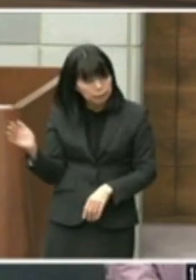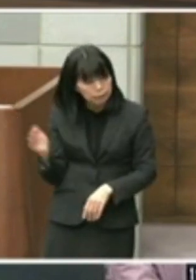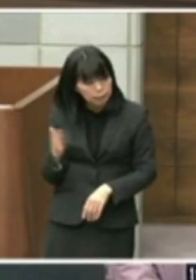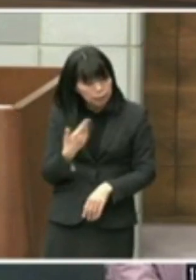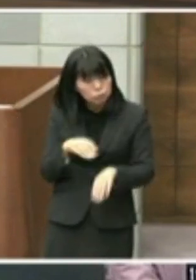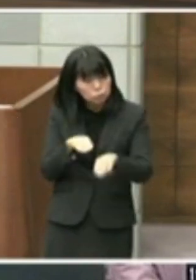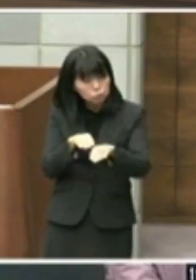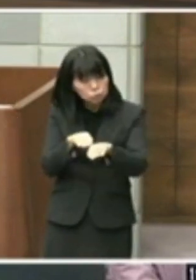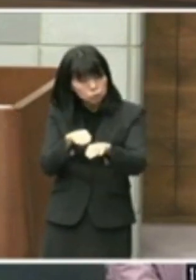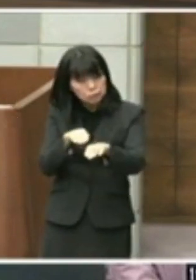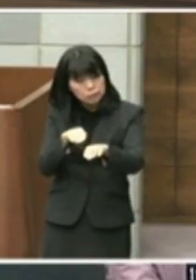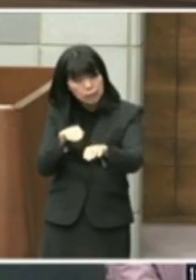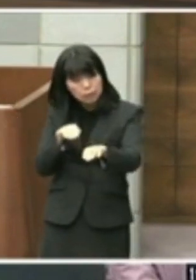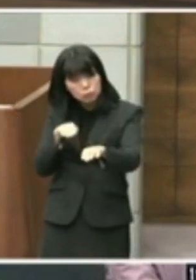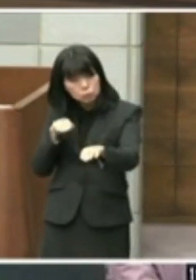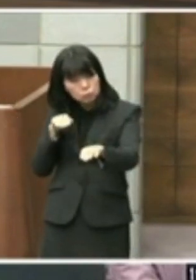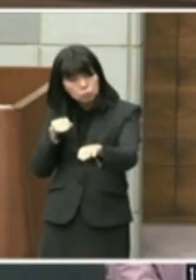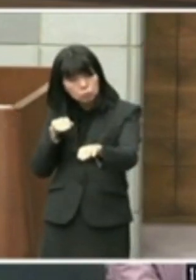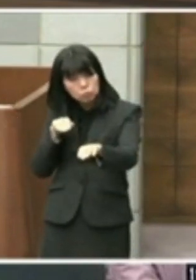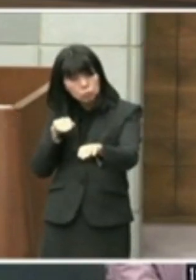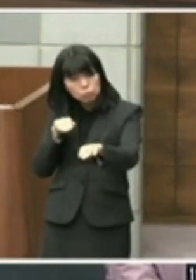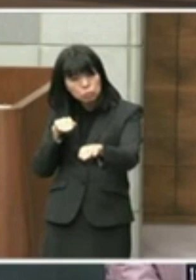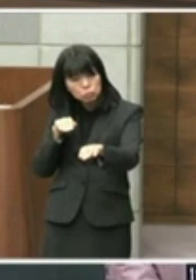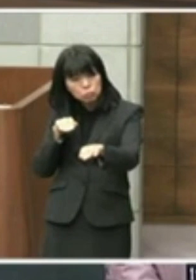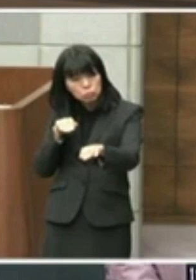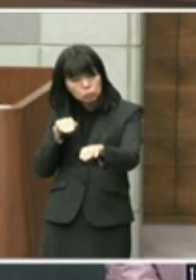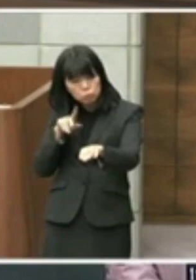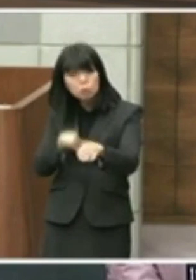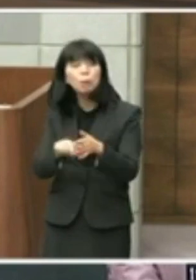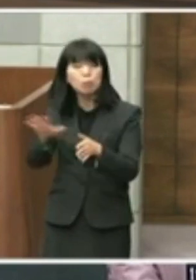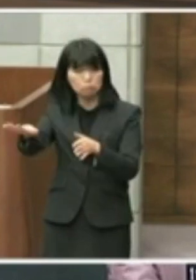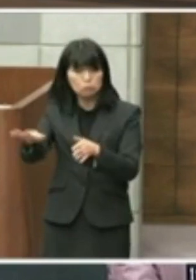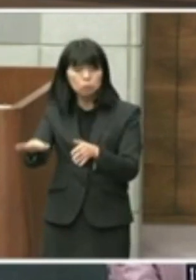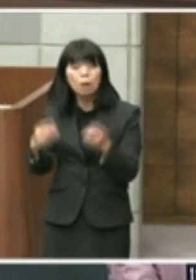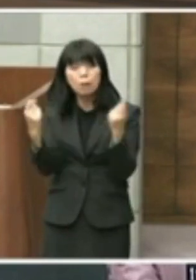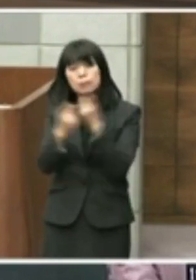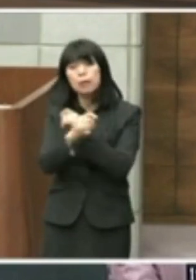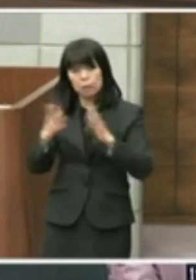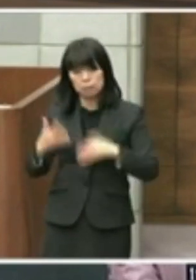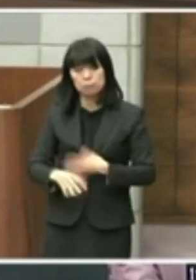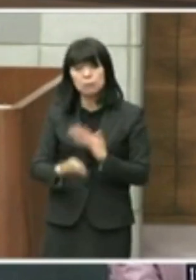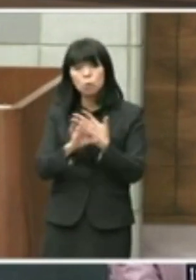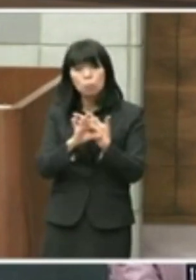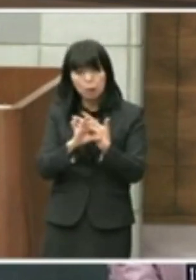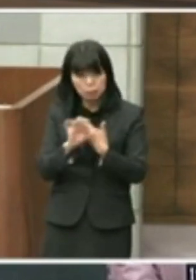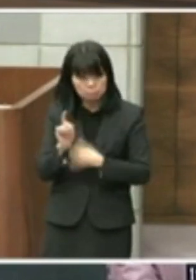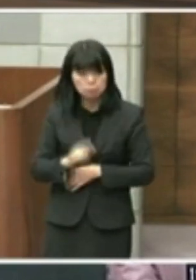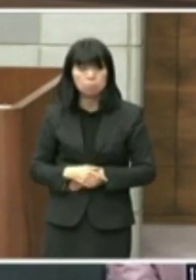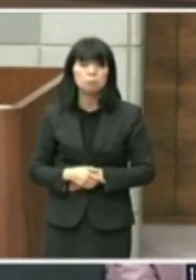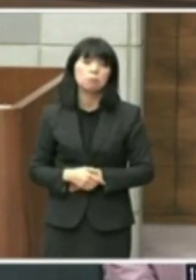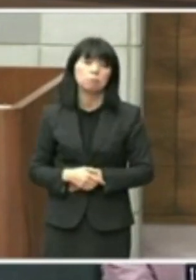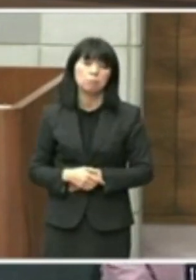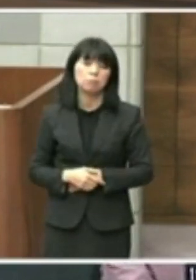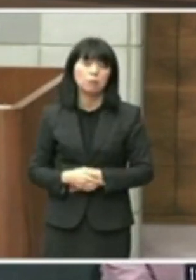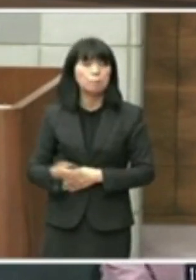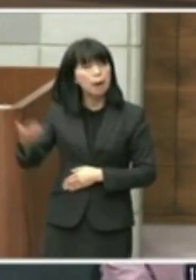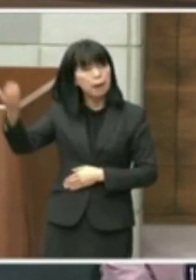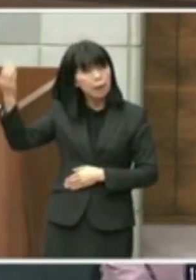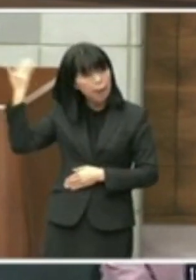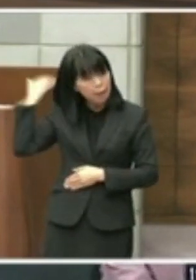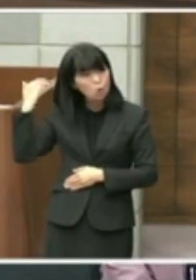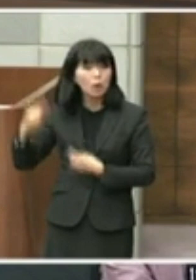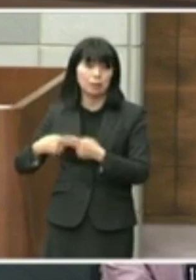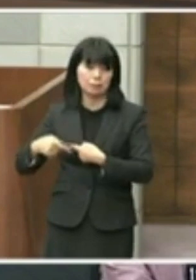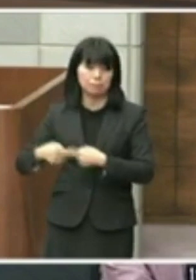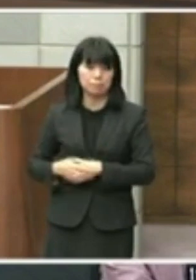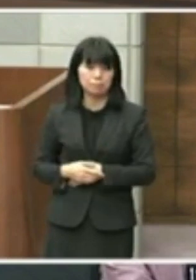をする、そういう道路であることはこれも間違いないと思います。で、例えば、かなり前の話ですけれ